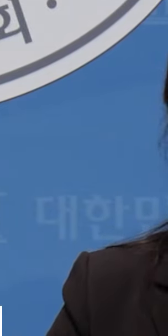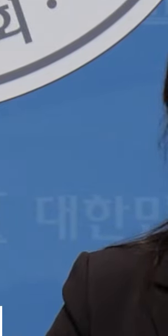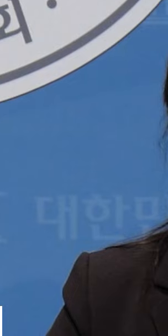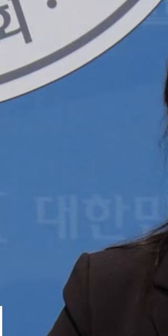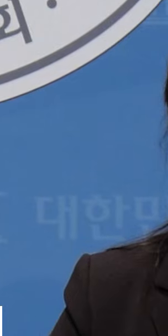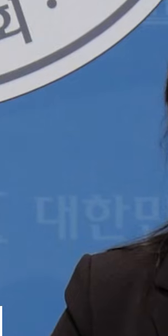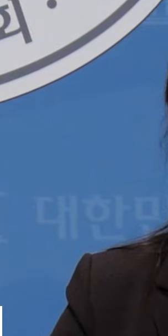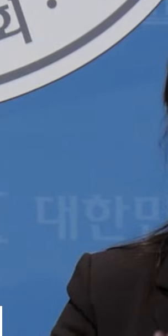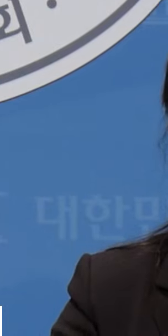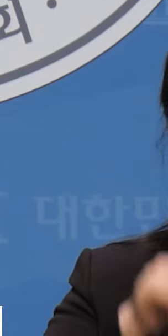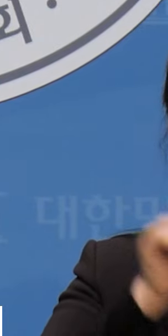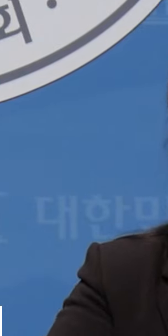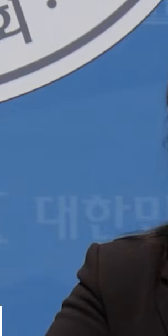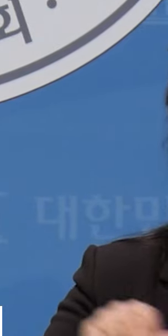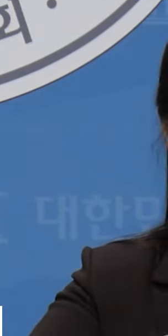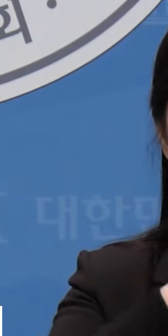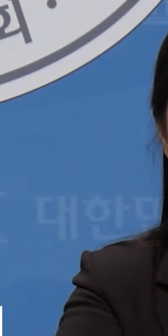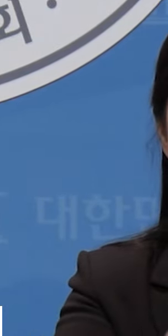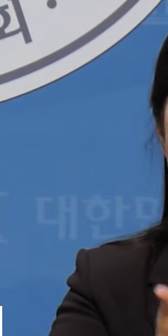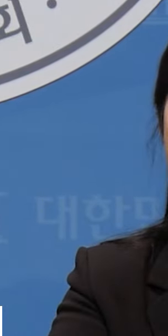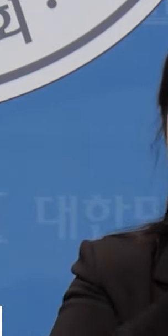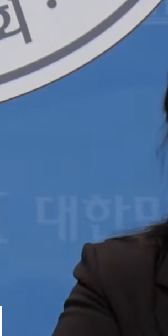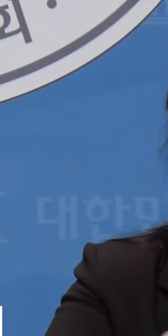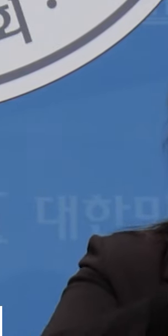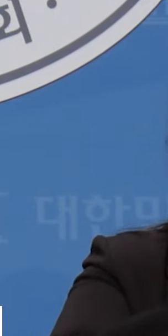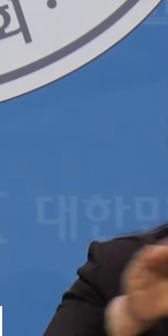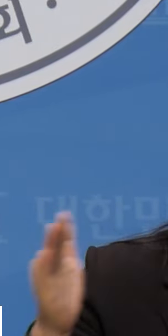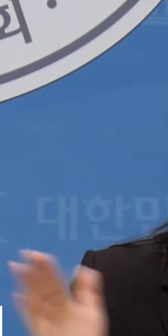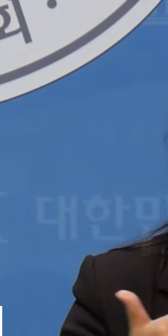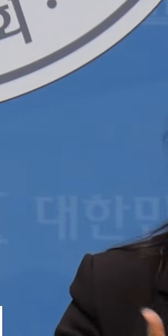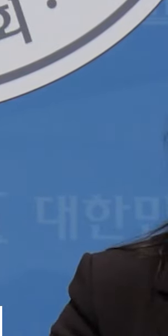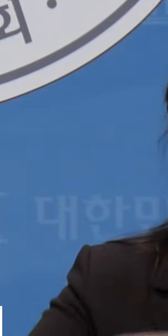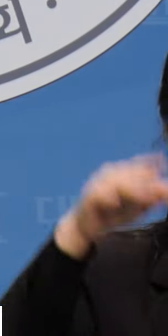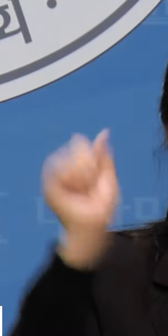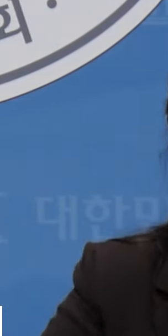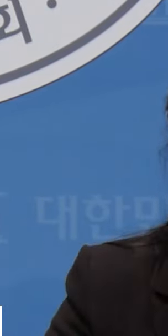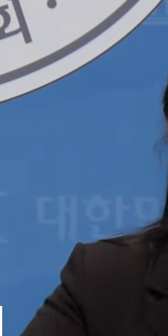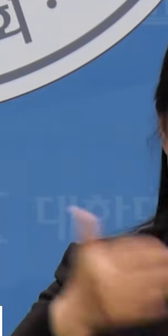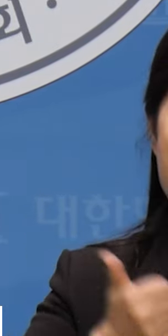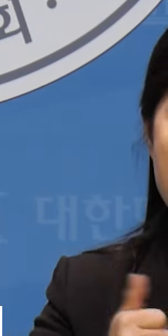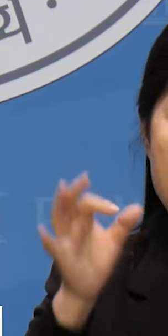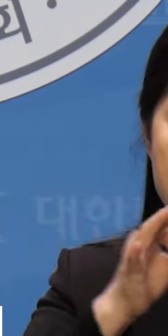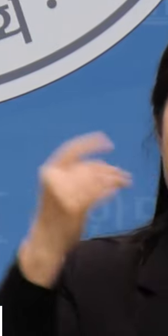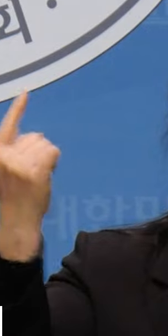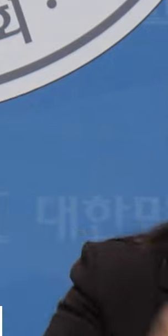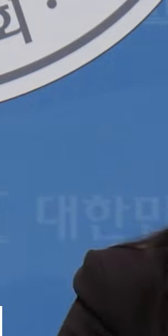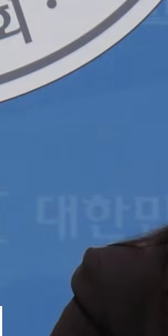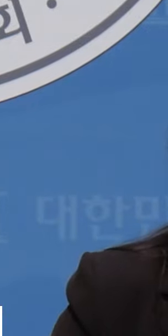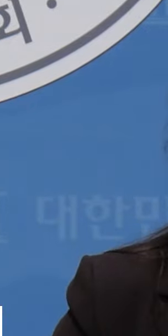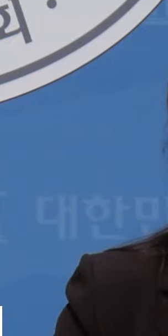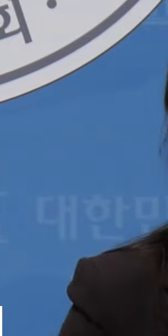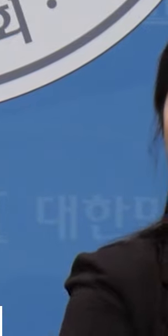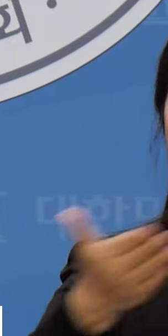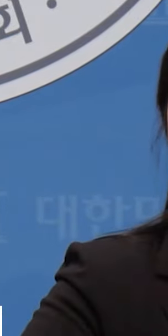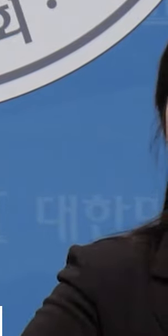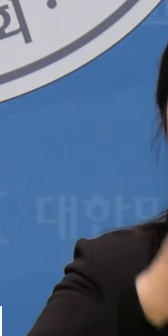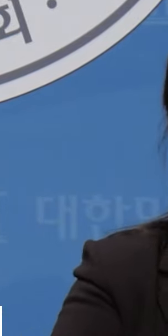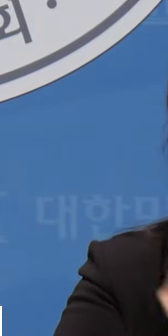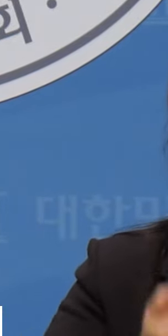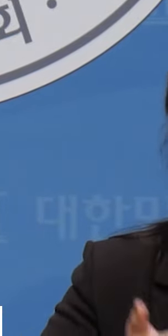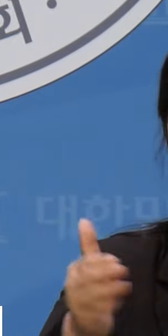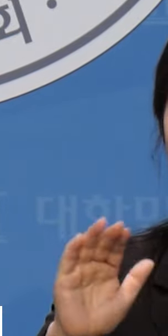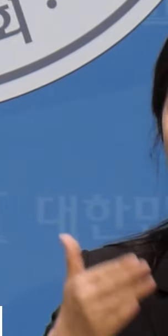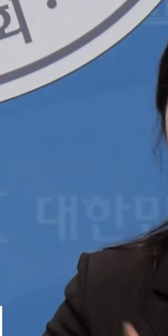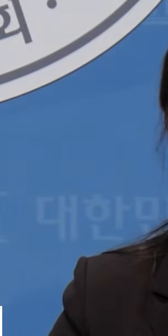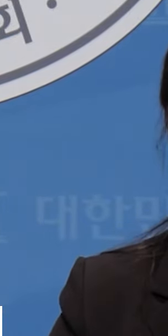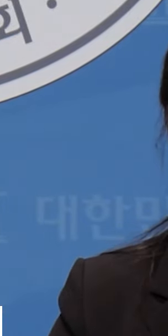저는 오늘 선거운동을 해야 할 귀중한 시간에 새벽같이 국회를 찾아 기자님들께 해명을 해야만